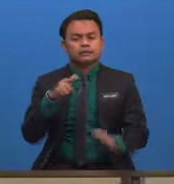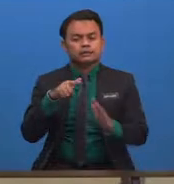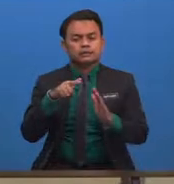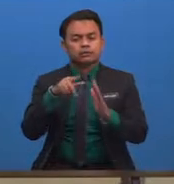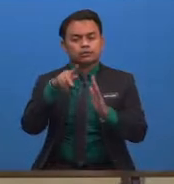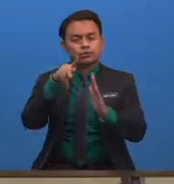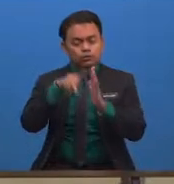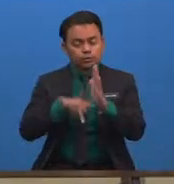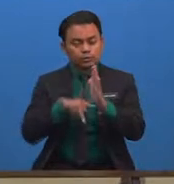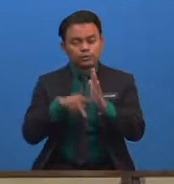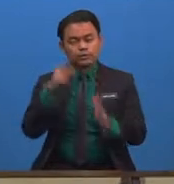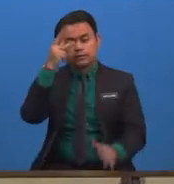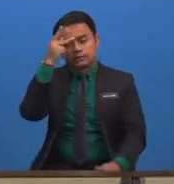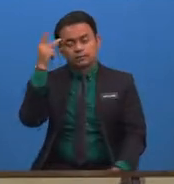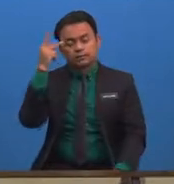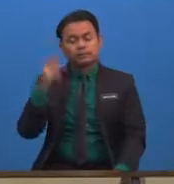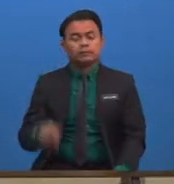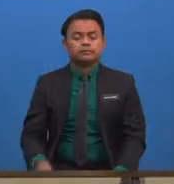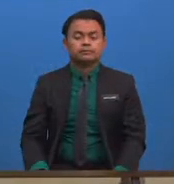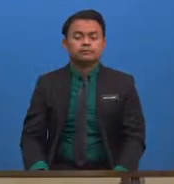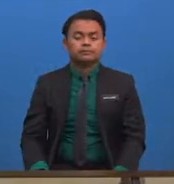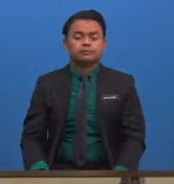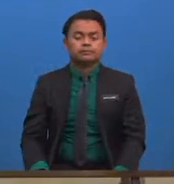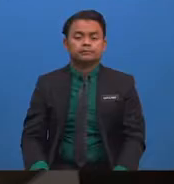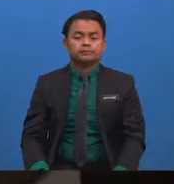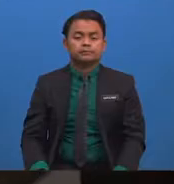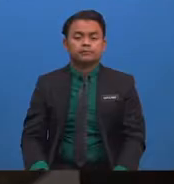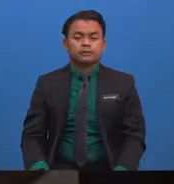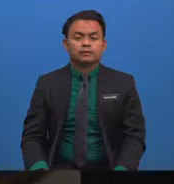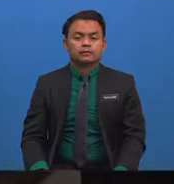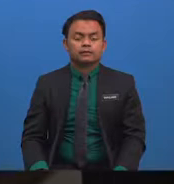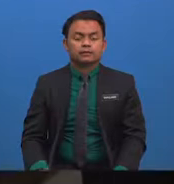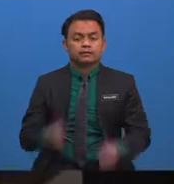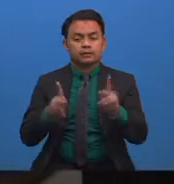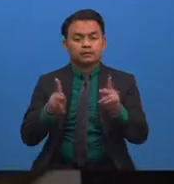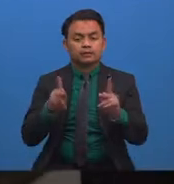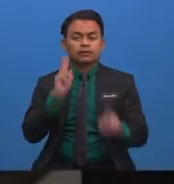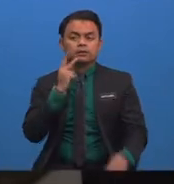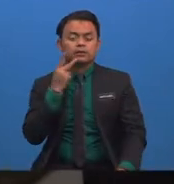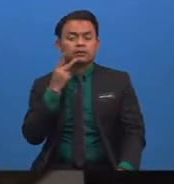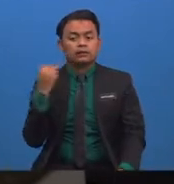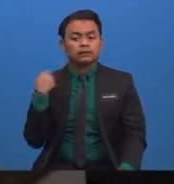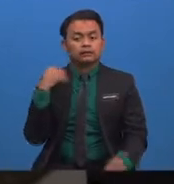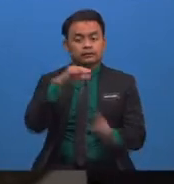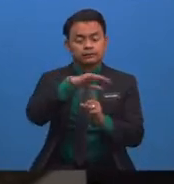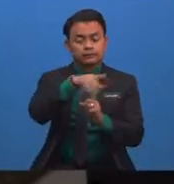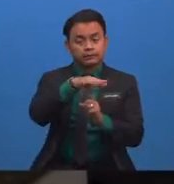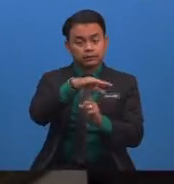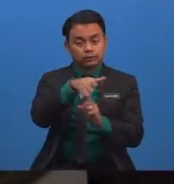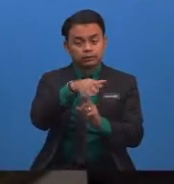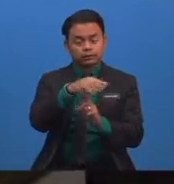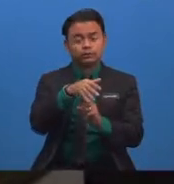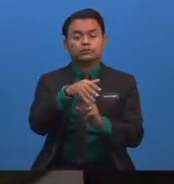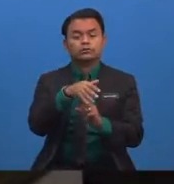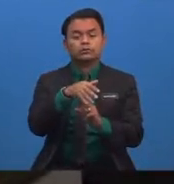kerana gentian sayur berdaun lebih lembut dan lebih mudah lecur berbanding